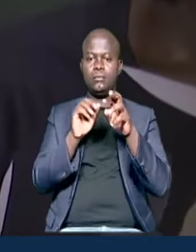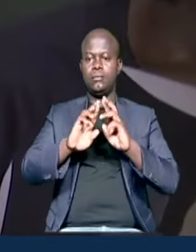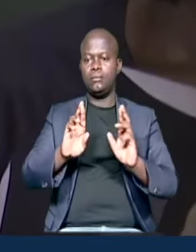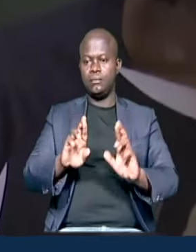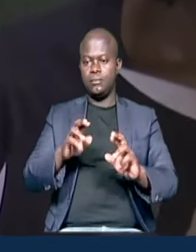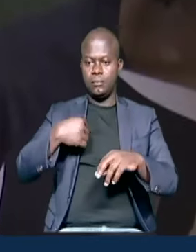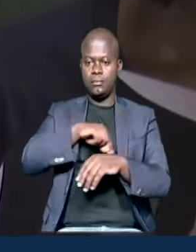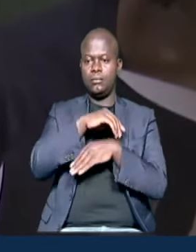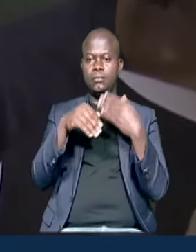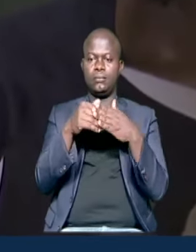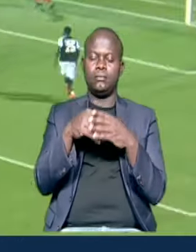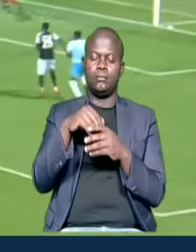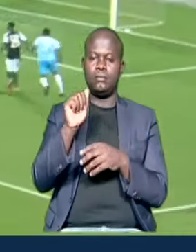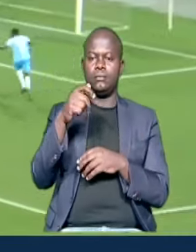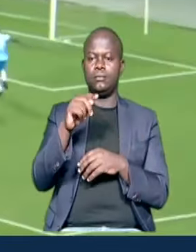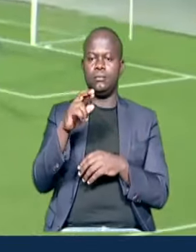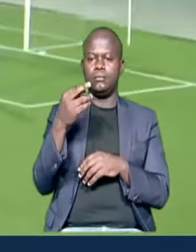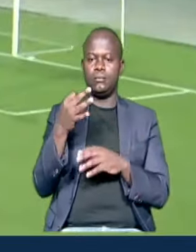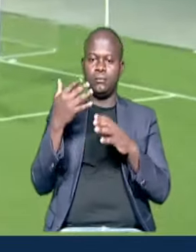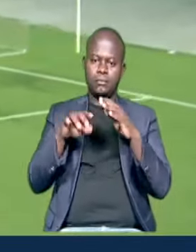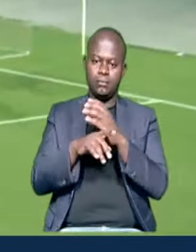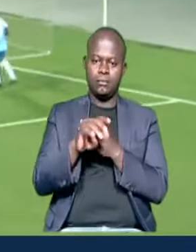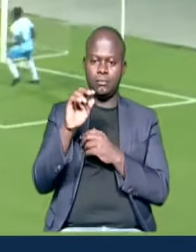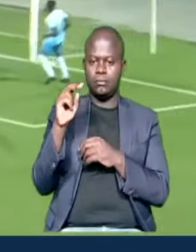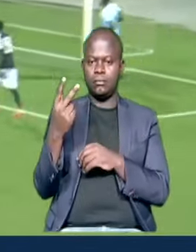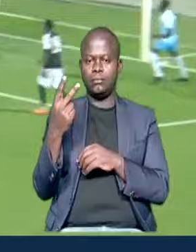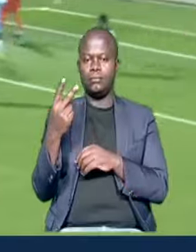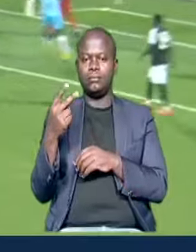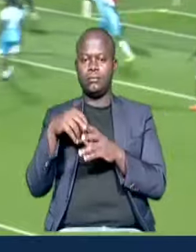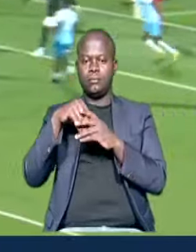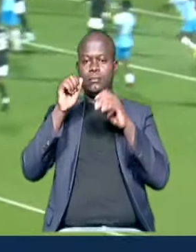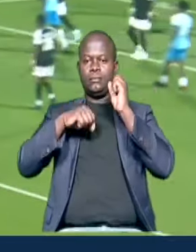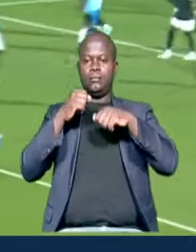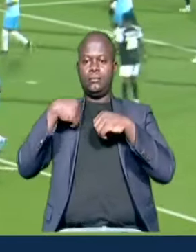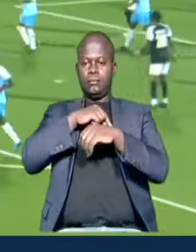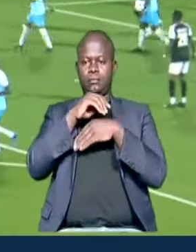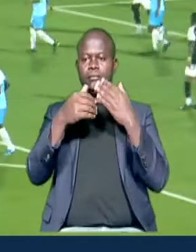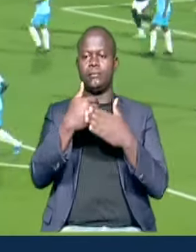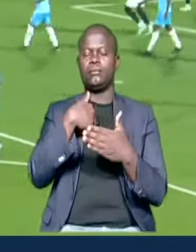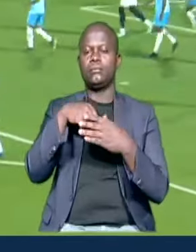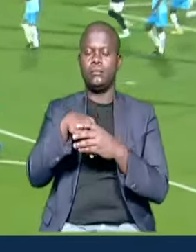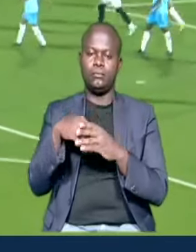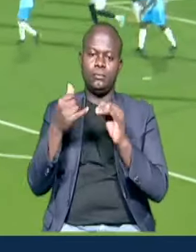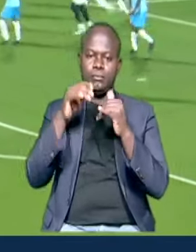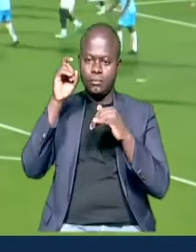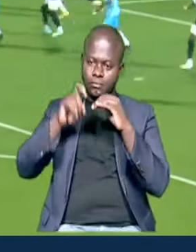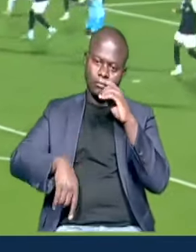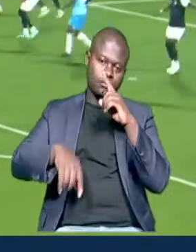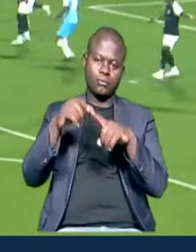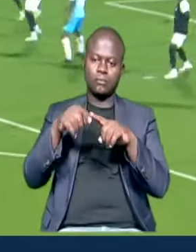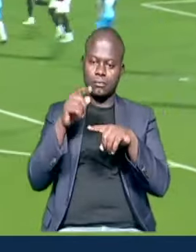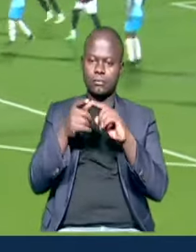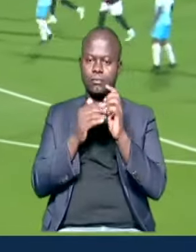yacu, APR yari imaze kudutsinda inshuro ebyiri ndakeka muri shampiyona. Twari dufite ko iyi match tugomba kuyitsinda kandi